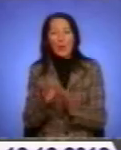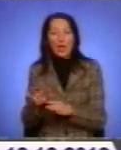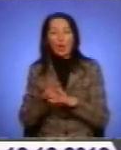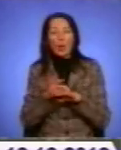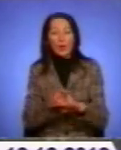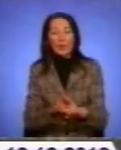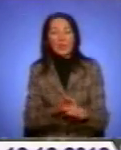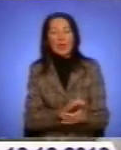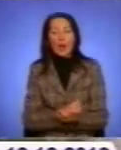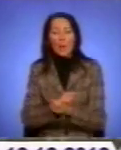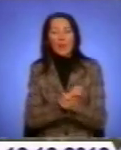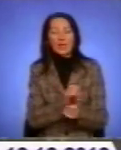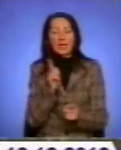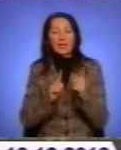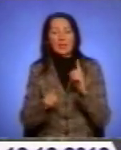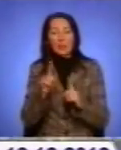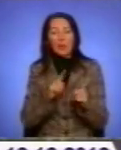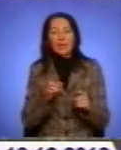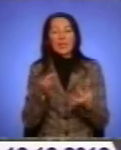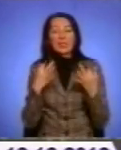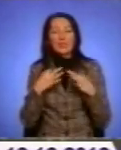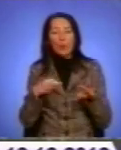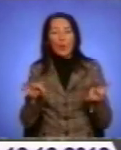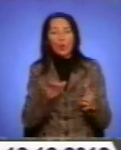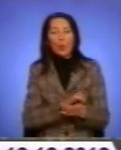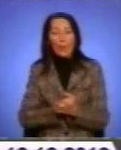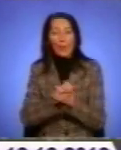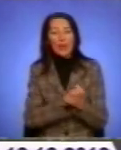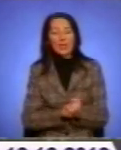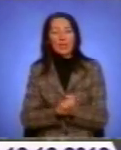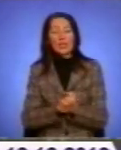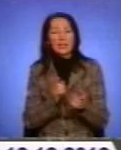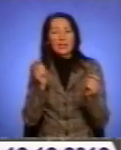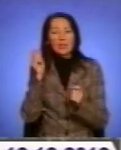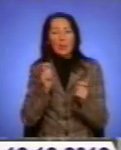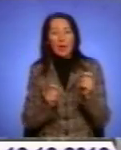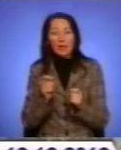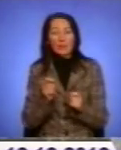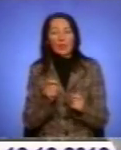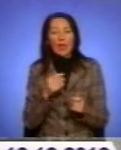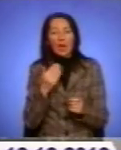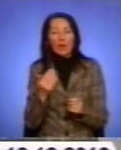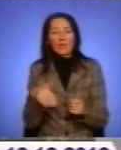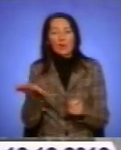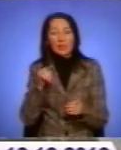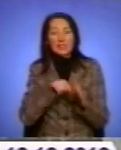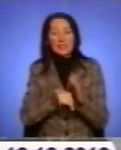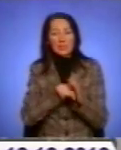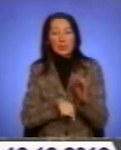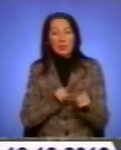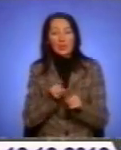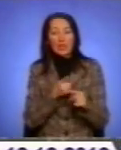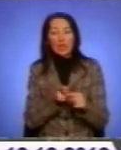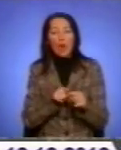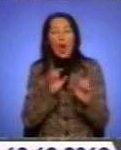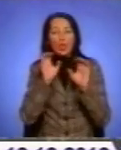проведення мирних зібрань на свободу мирних зібрань. І фактично свободою мирних зібрань пронизаний весь зміст проєкту цього